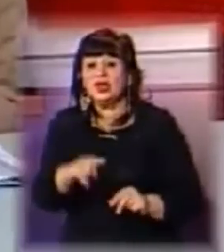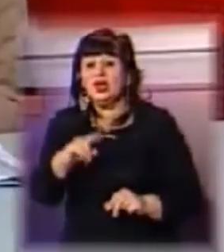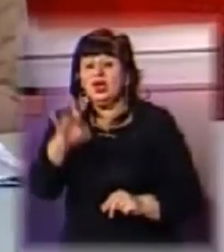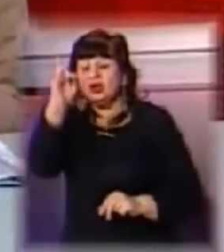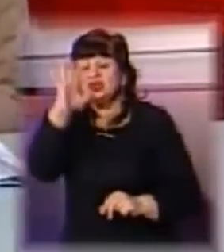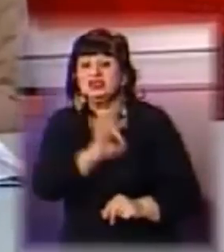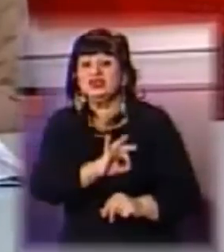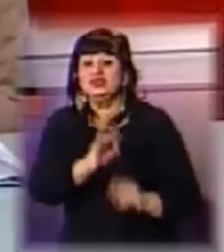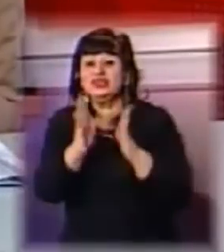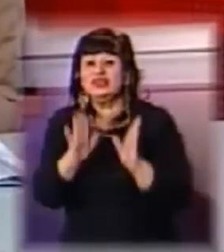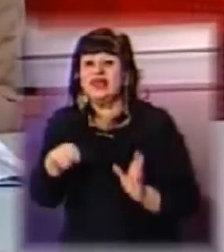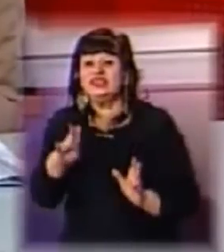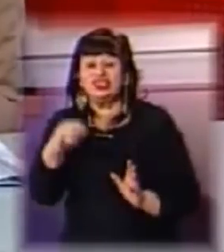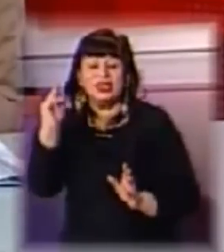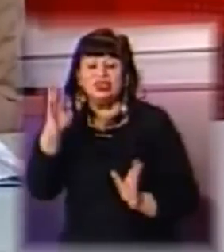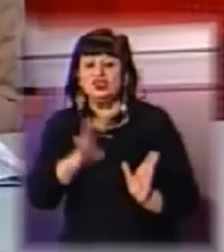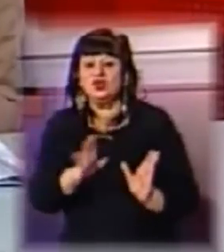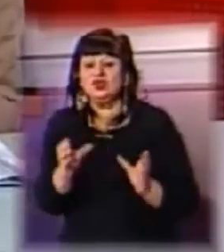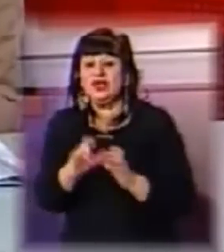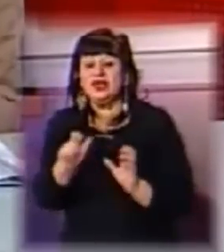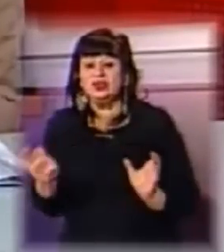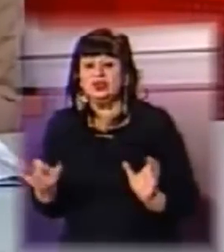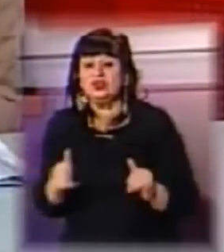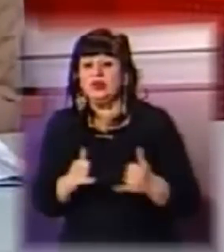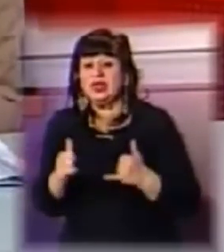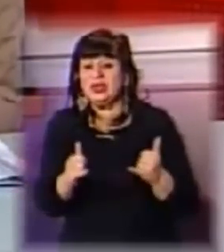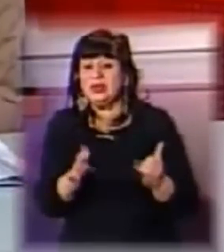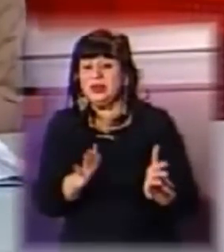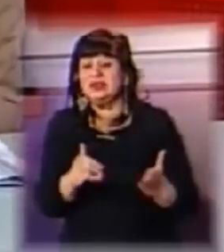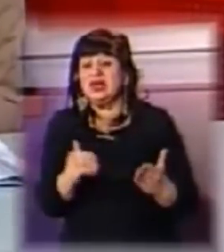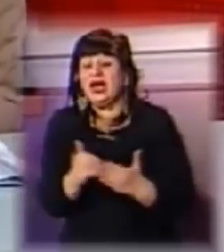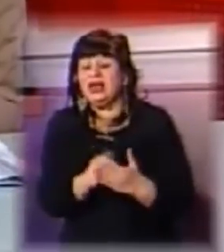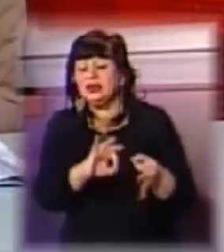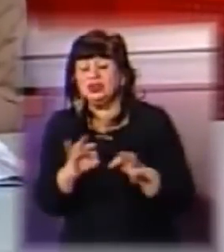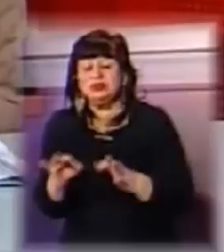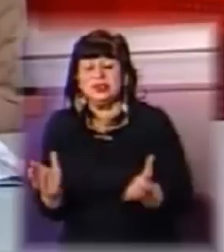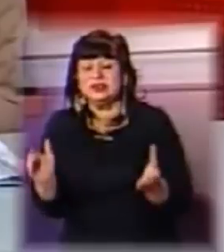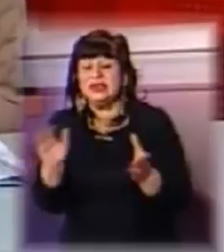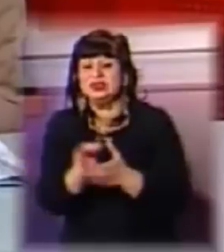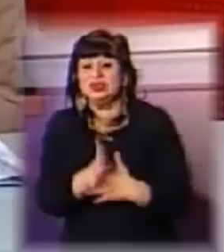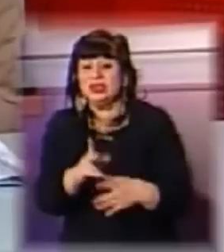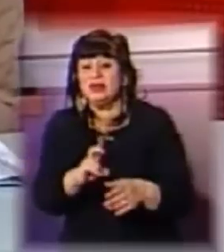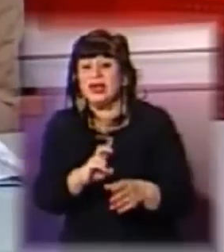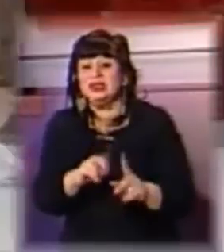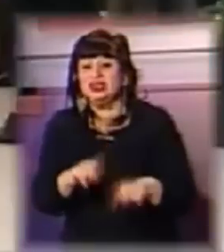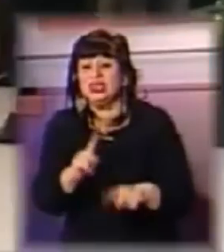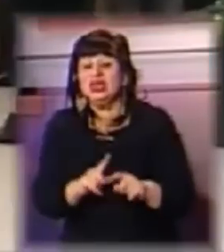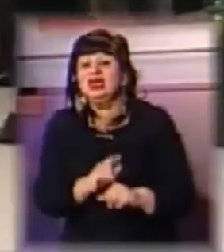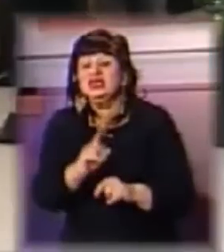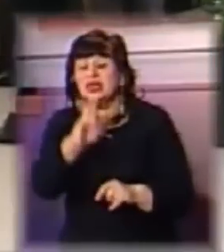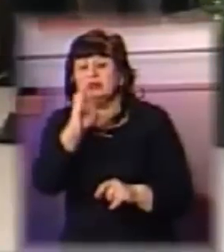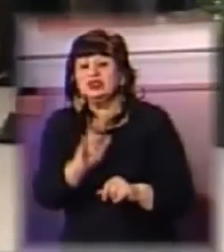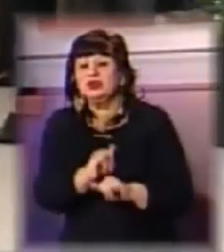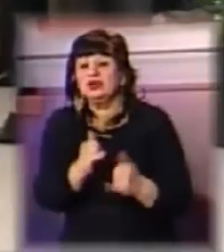Rustavis Justitsiis saxs Tajikistanis delegatsia etsia. Stumrebi Justitsiis samisros akhali brendis konseptsias gaatsenda kveqanashi sakhamtsipo momsakhurebis sferoshi